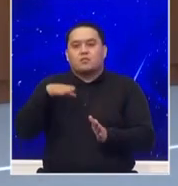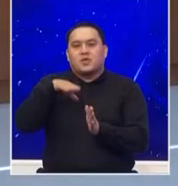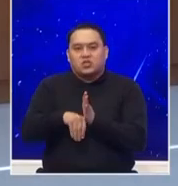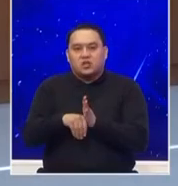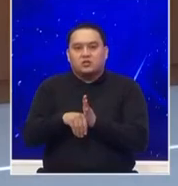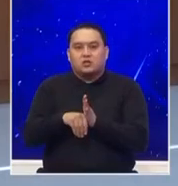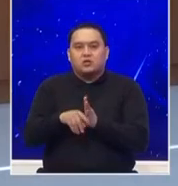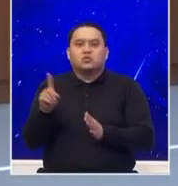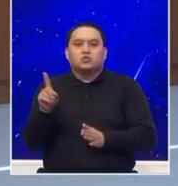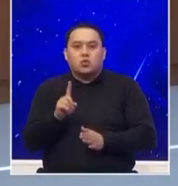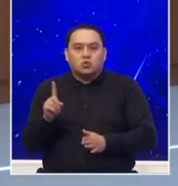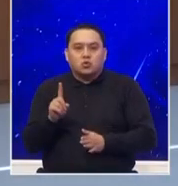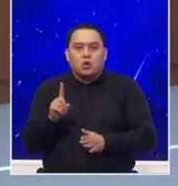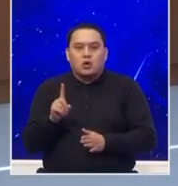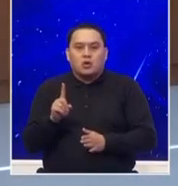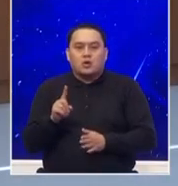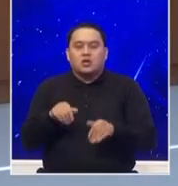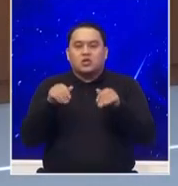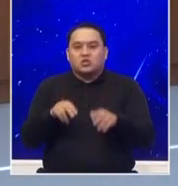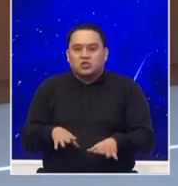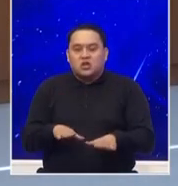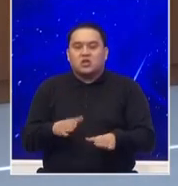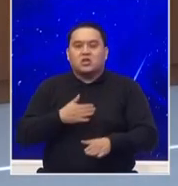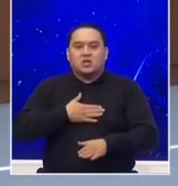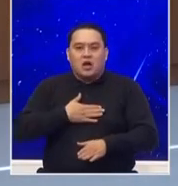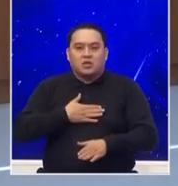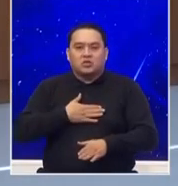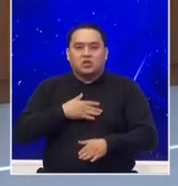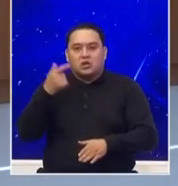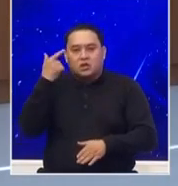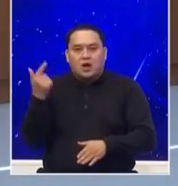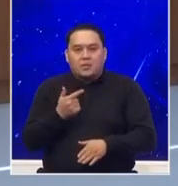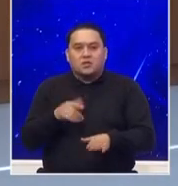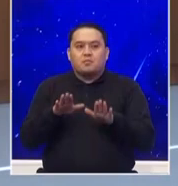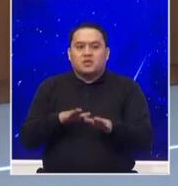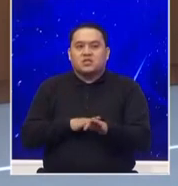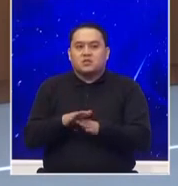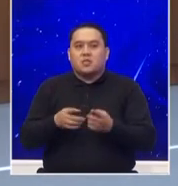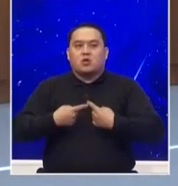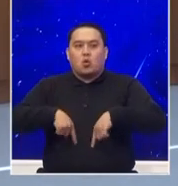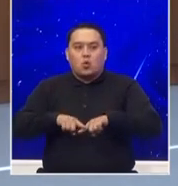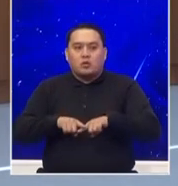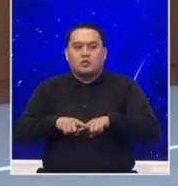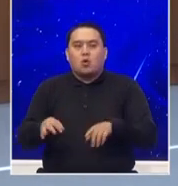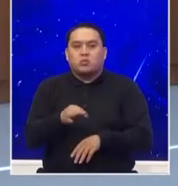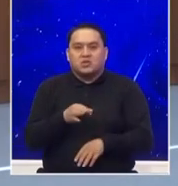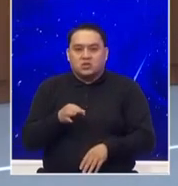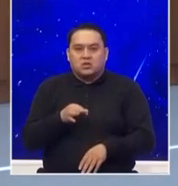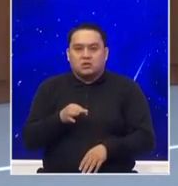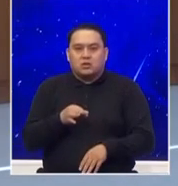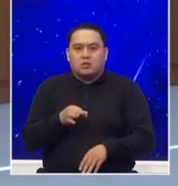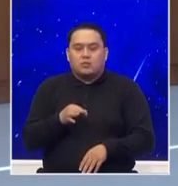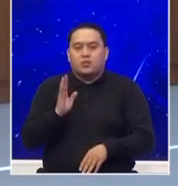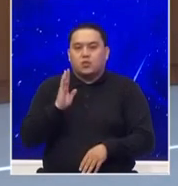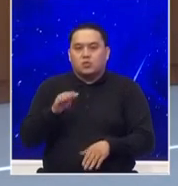вмешательства. То, что подлежит решению в пределах наших компетенций, как местных исполнительных органов областей, оно